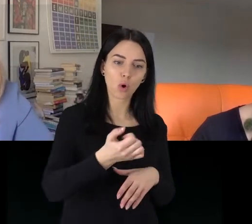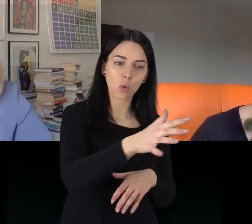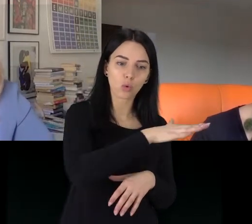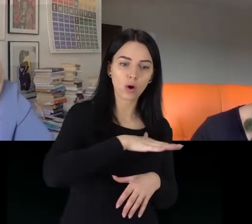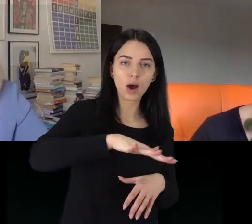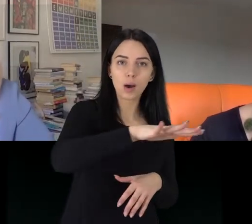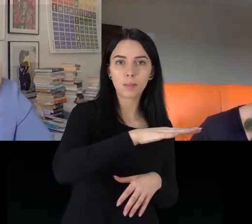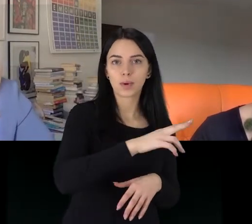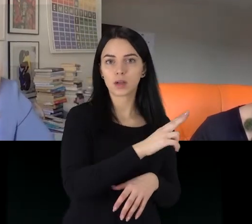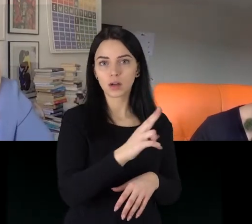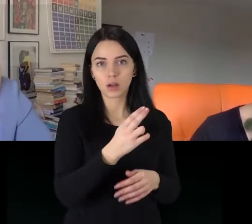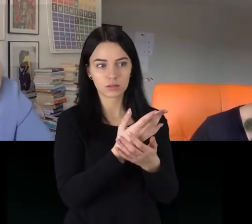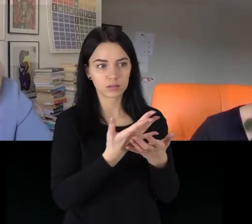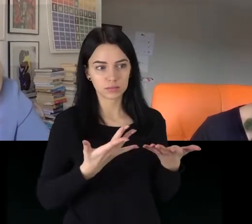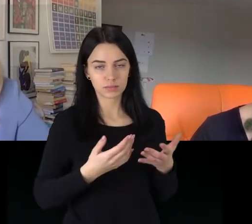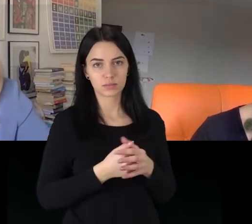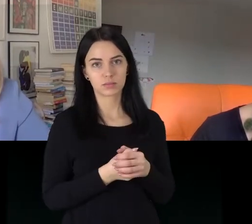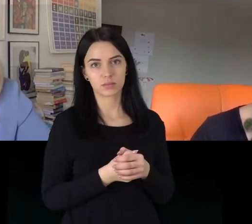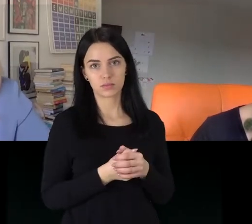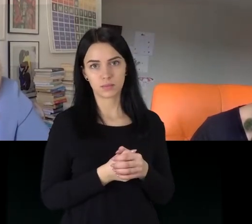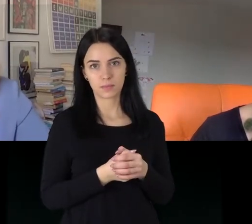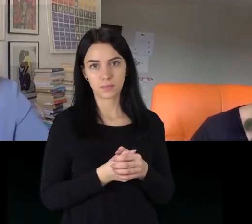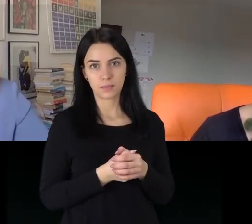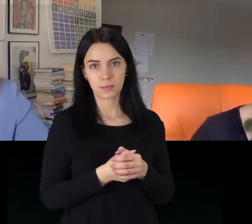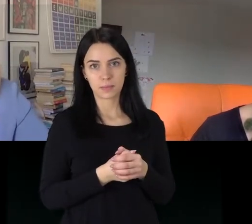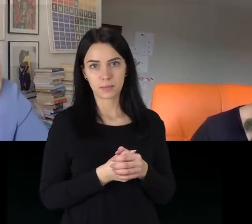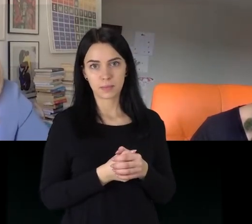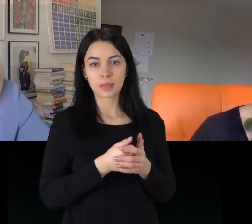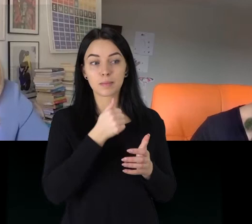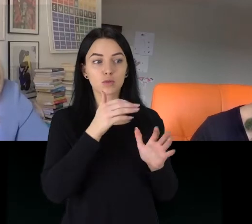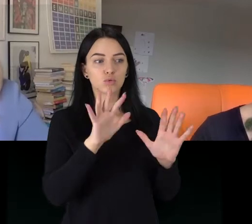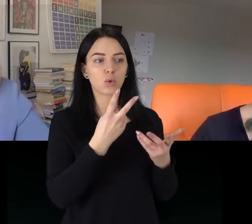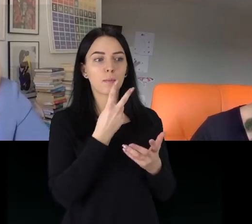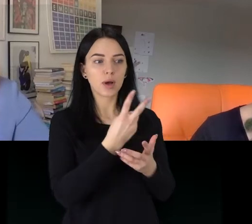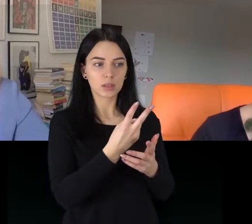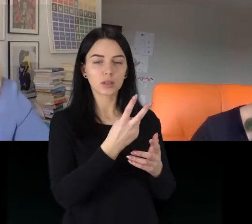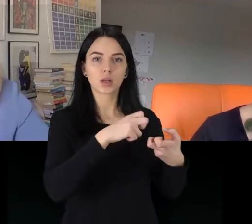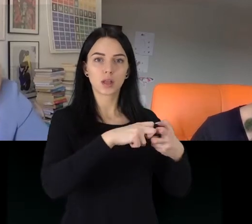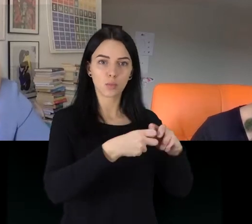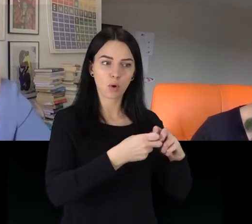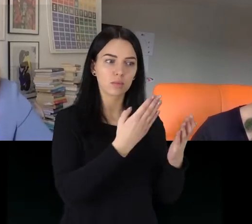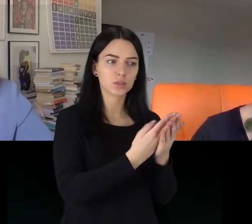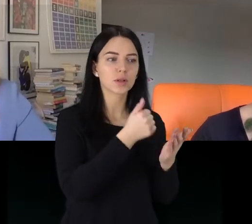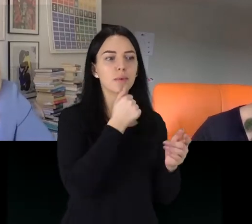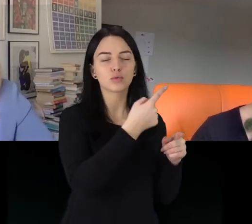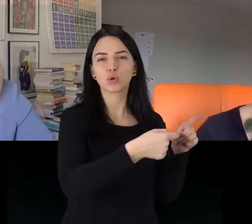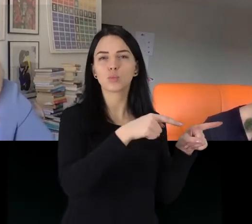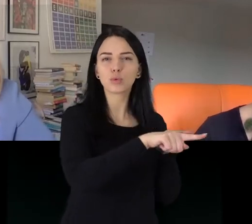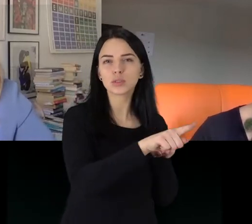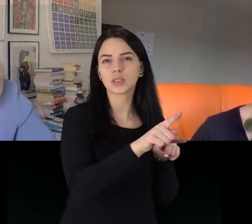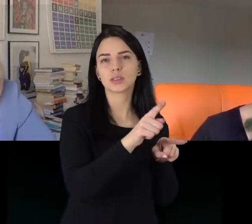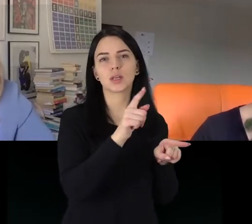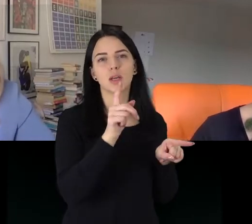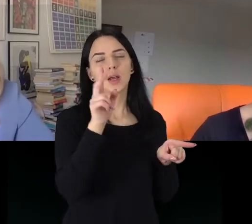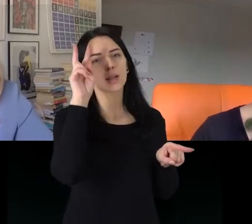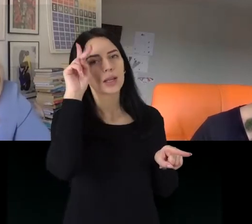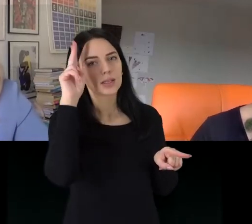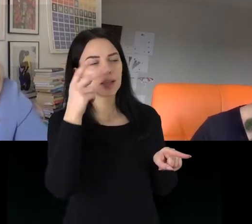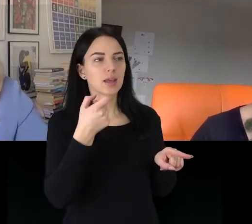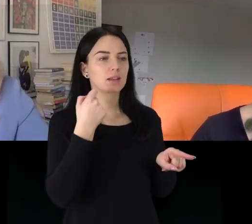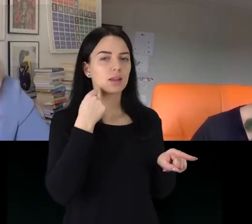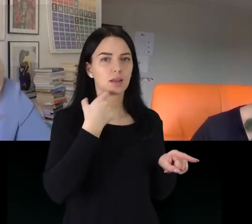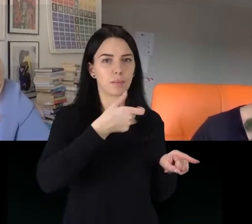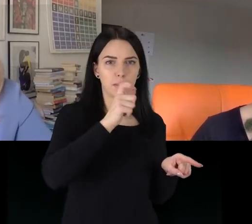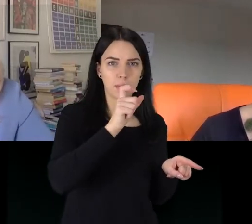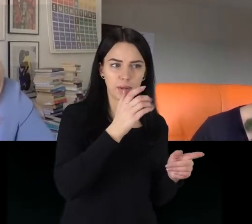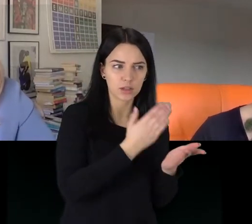vaikai elgiasi. Reikia būti aklu kačiuku, kad nematytumėt, kad jūsų ten ar pusės yra, ar dėdė, ar kažkas ten geria, ar ne. Mes